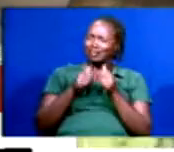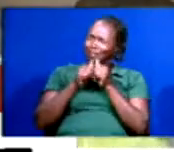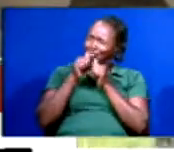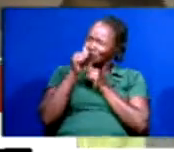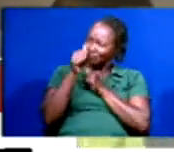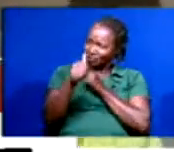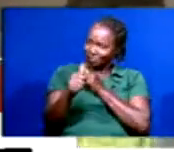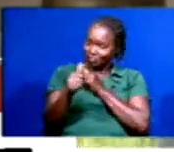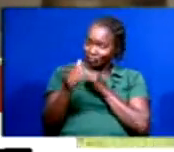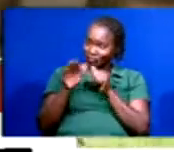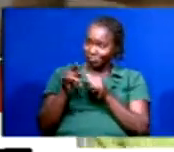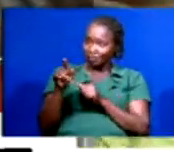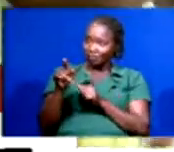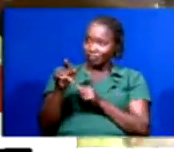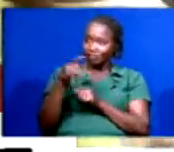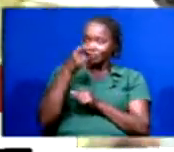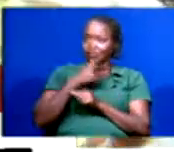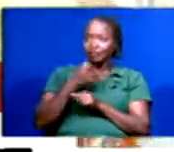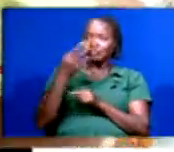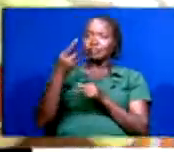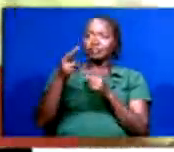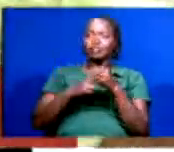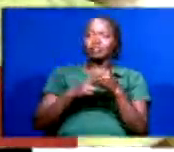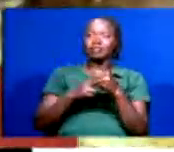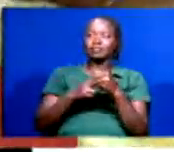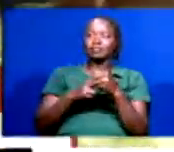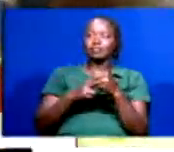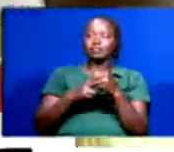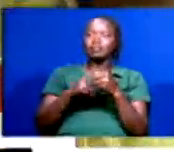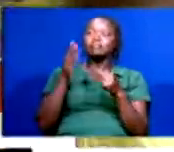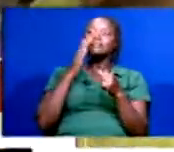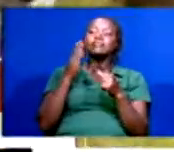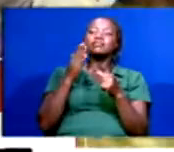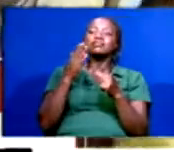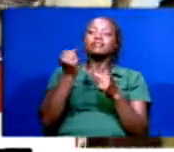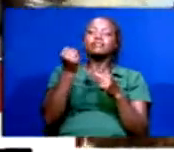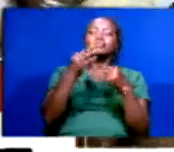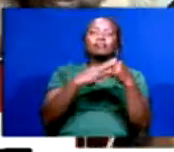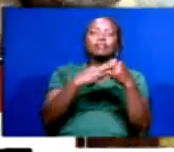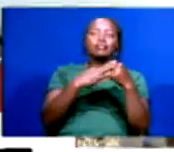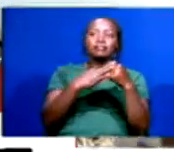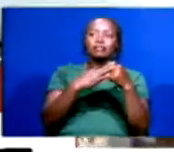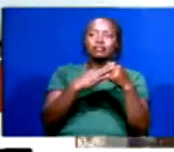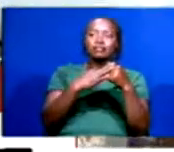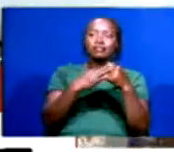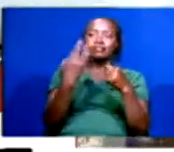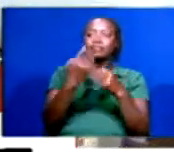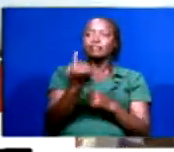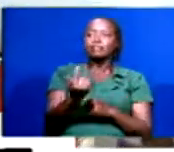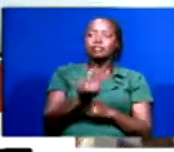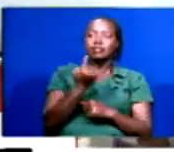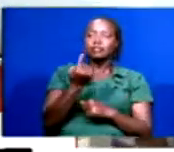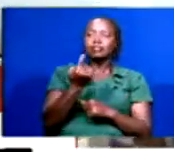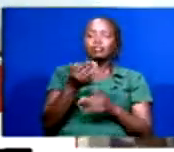Rose Boke mwenye umri wa miaka 37, mama wa watoto 58, ila wanne pekee ndio wake